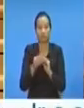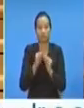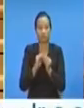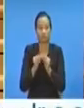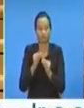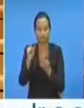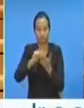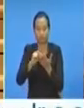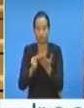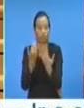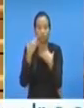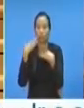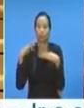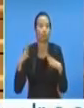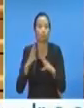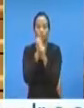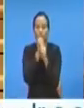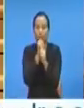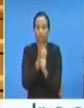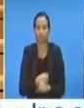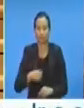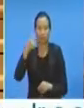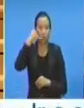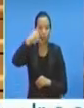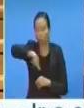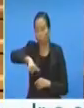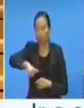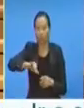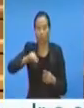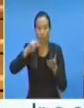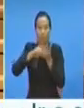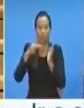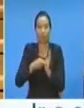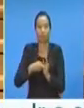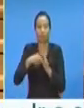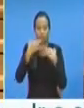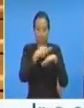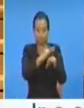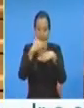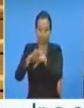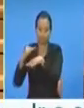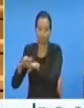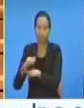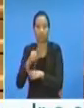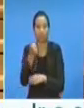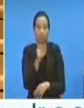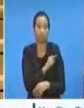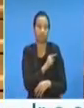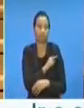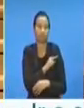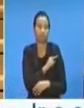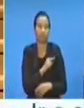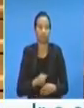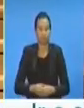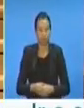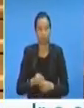แล้วกินรวบเลยครับพอโทรไปเบอร์นี้มันไปหมดในทุกหน้าที่